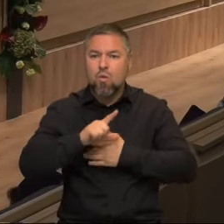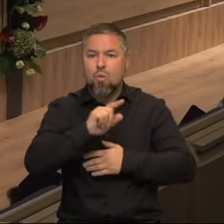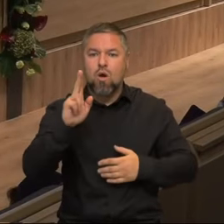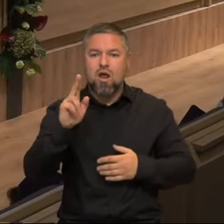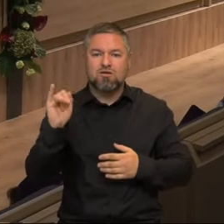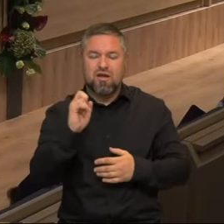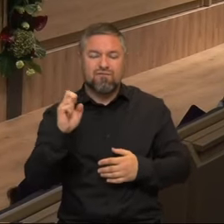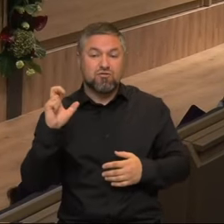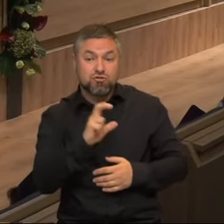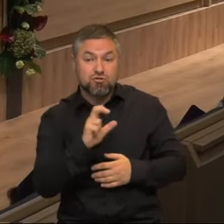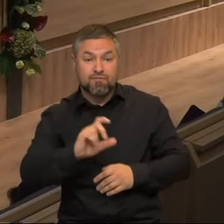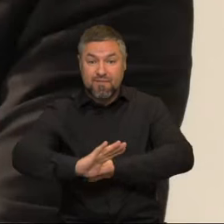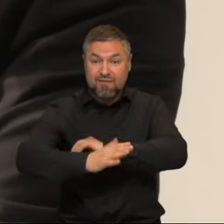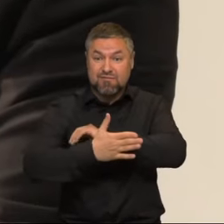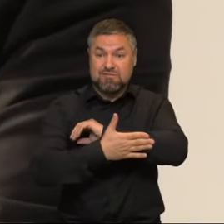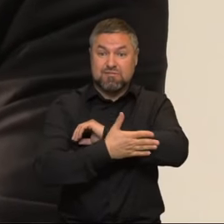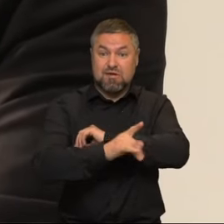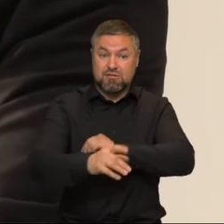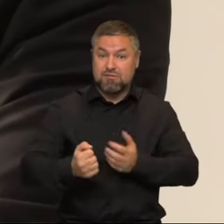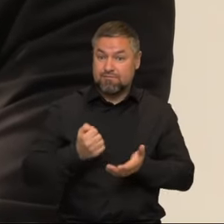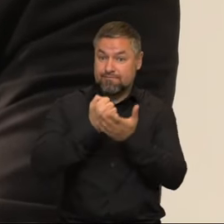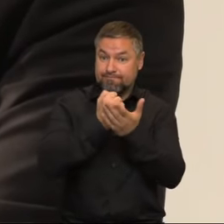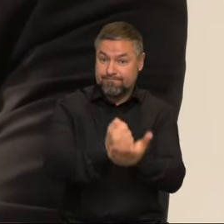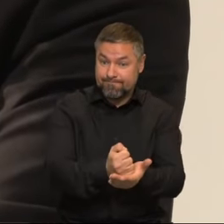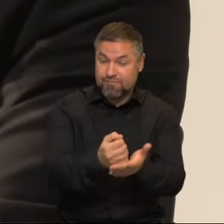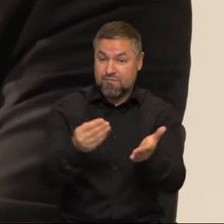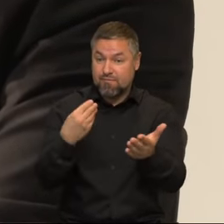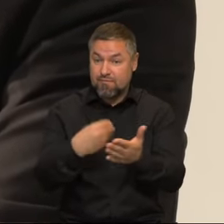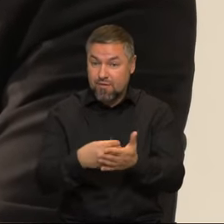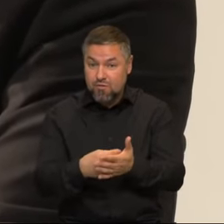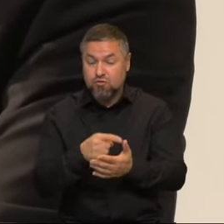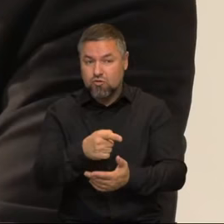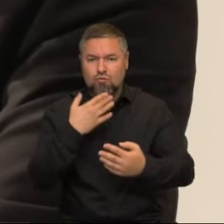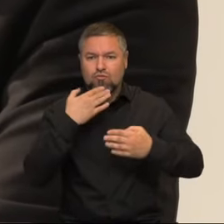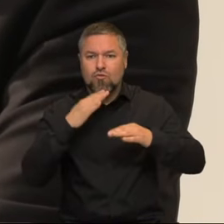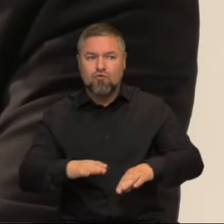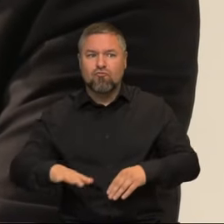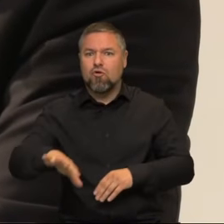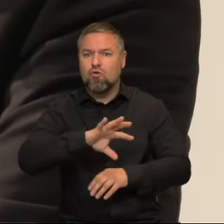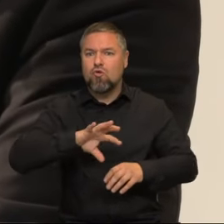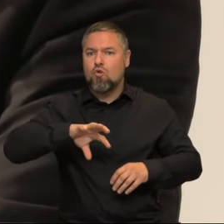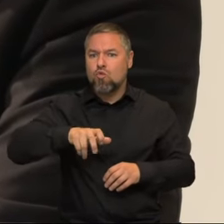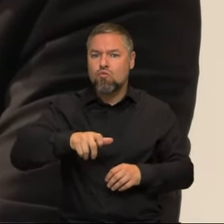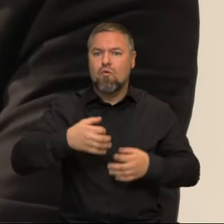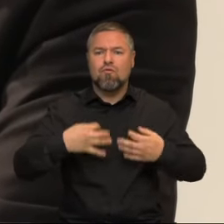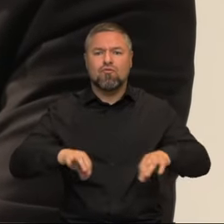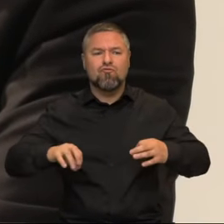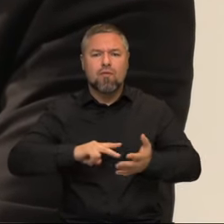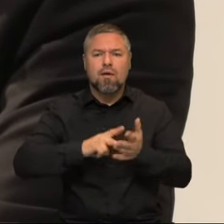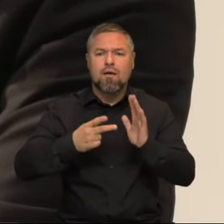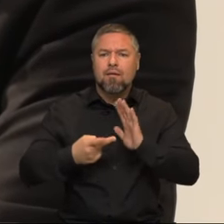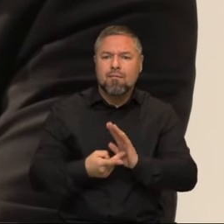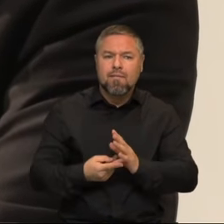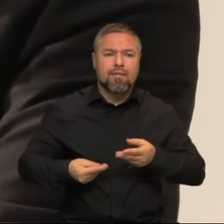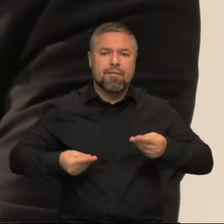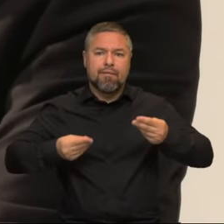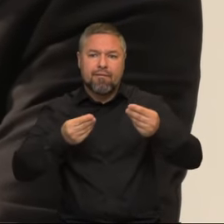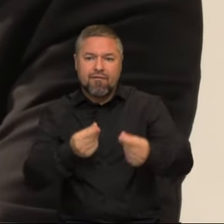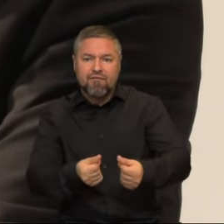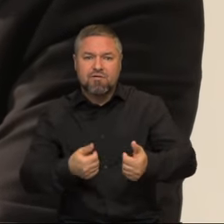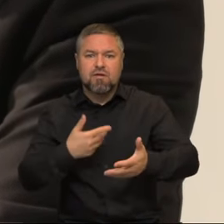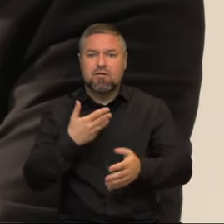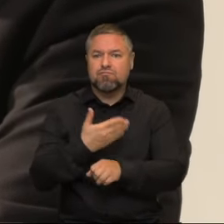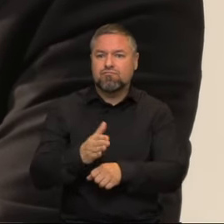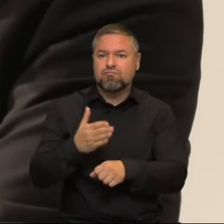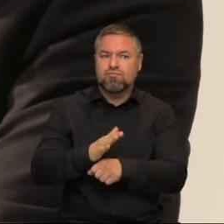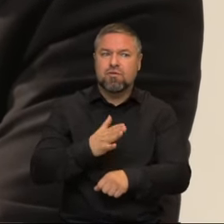Łukasiewicz. Wsparcie przyznane w formie subwencji pozwoli tym podmiotom na swobodne zaplanowanie procesu inwestycyjnego i